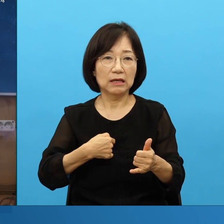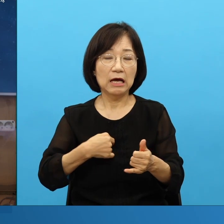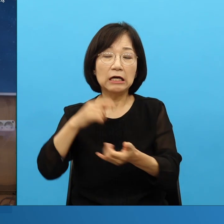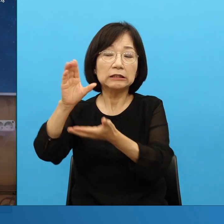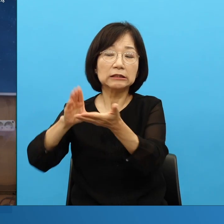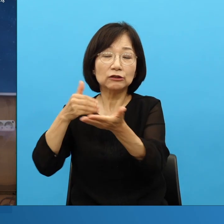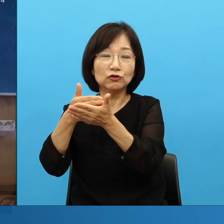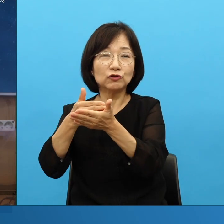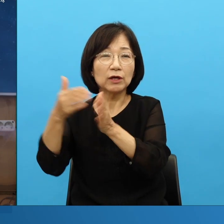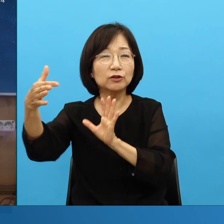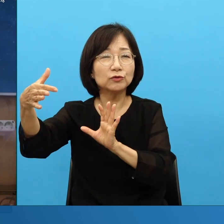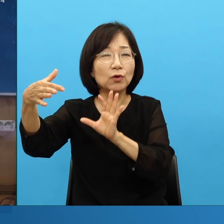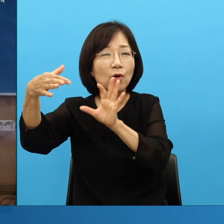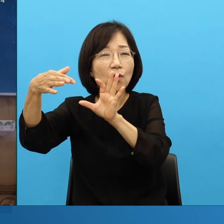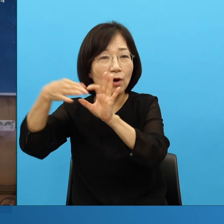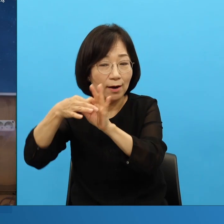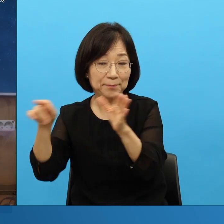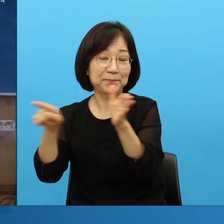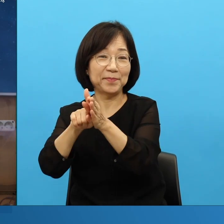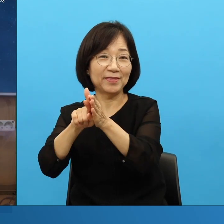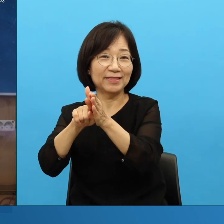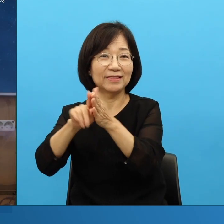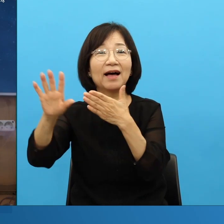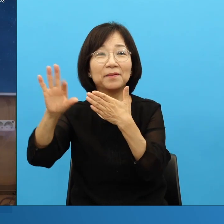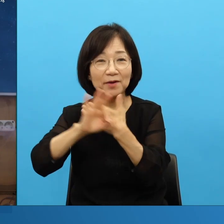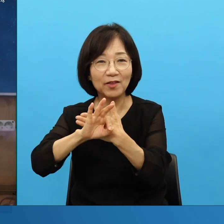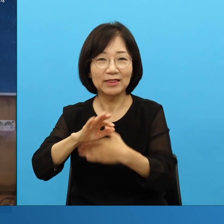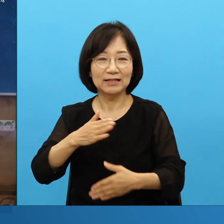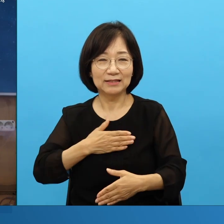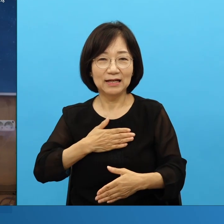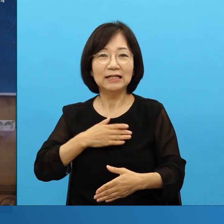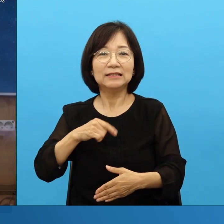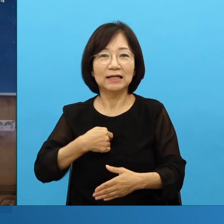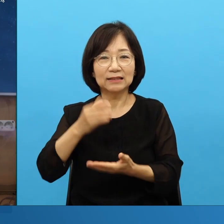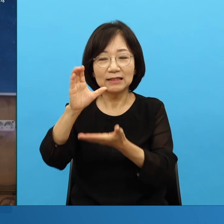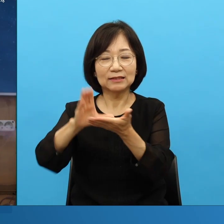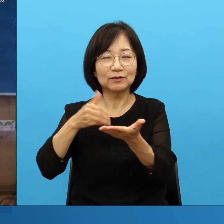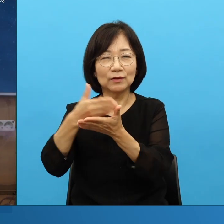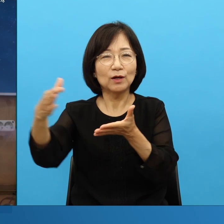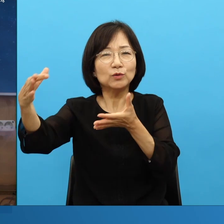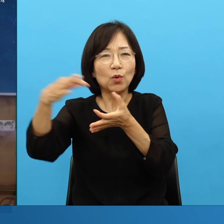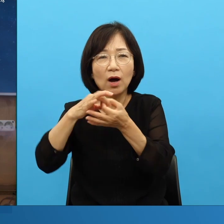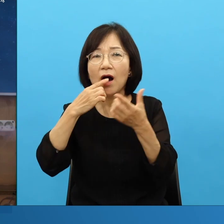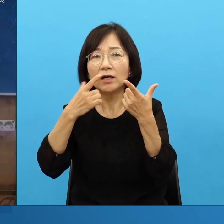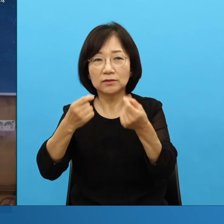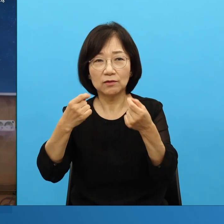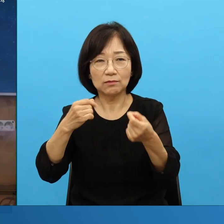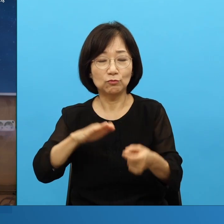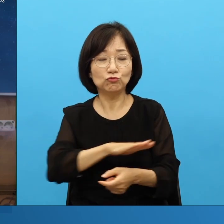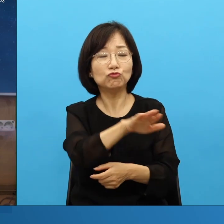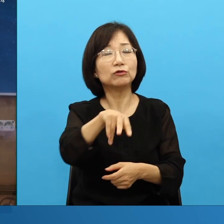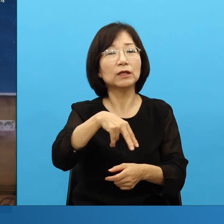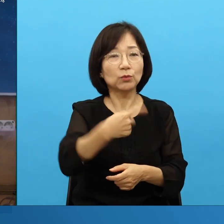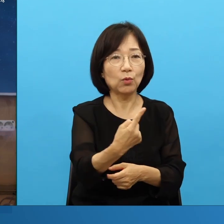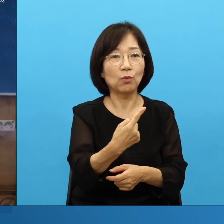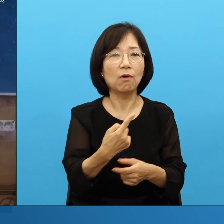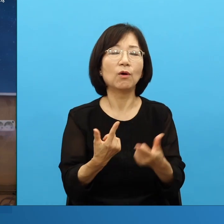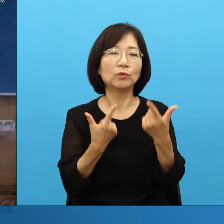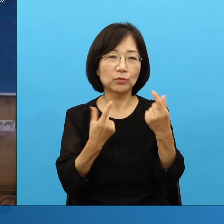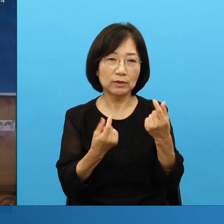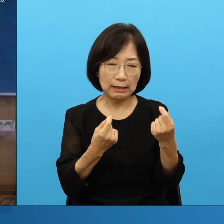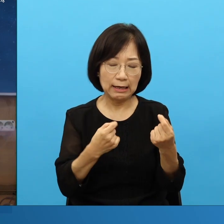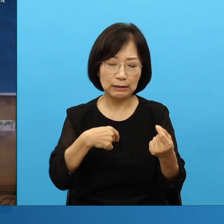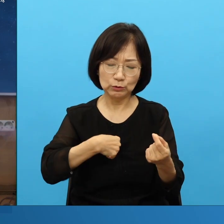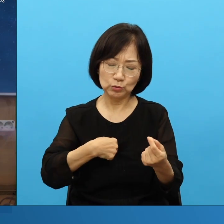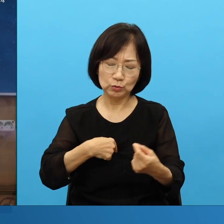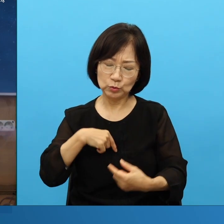그리스도에 속한 줄을 믿을진대 자기가 그리스도에게 속한 것 같이 우리도 그러한 줄을 자기